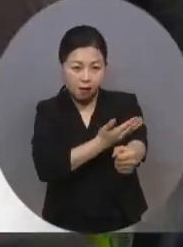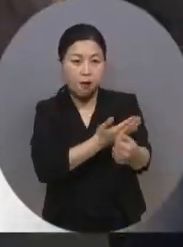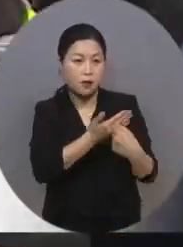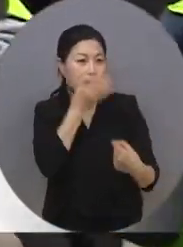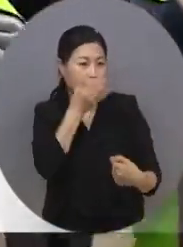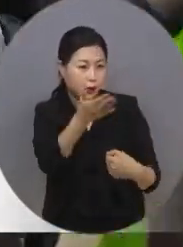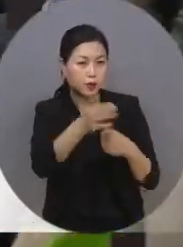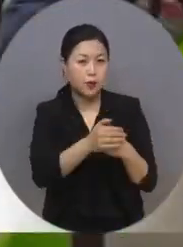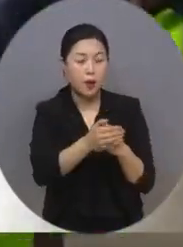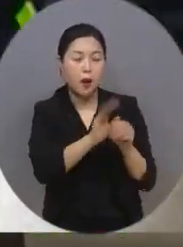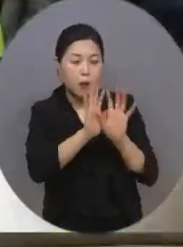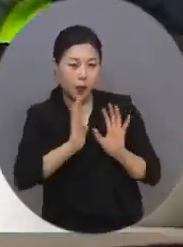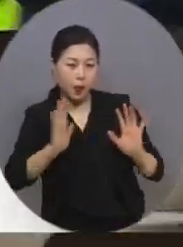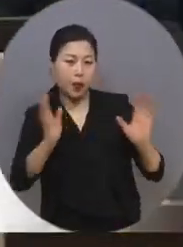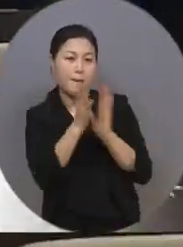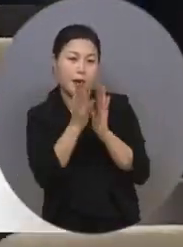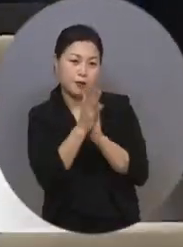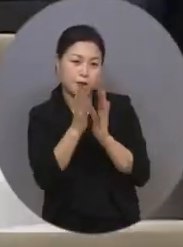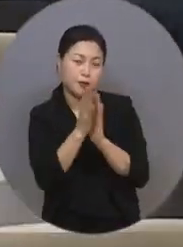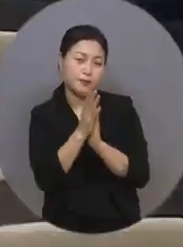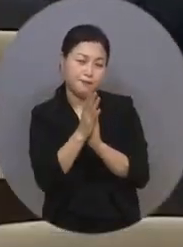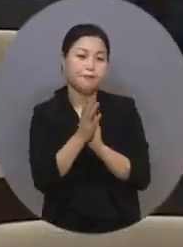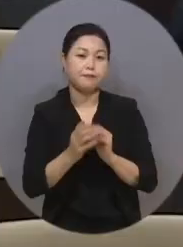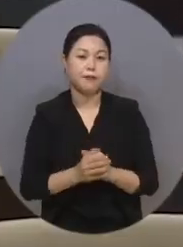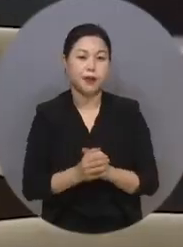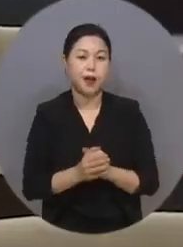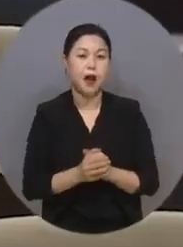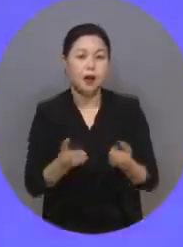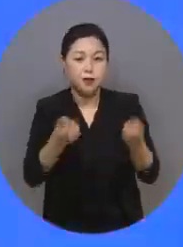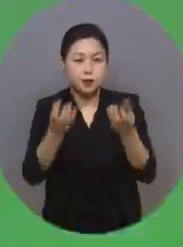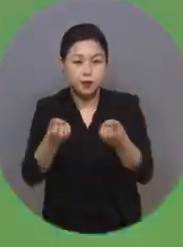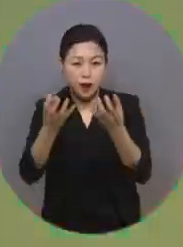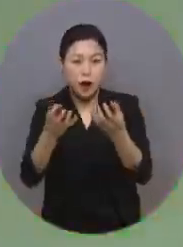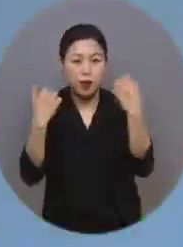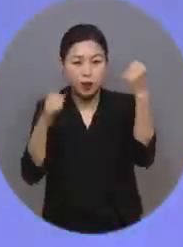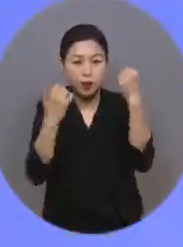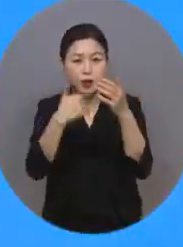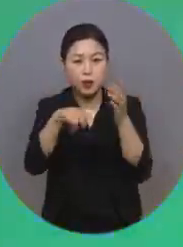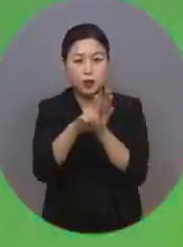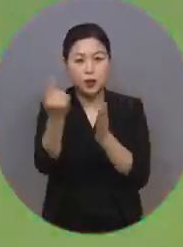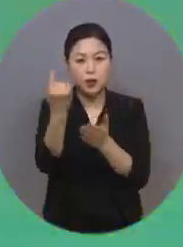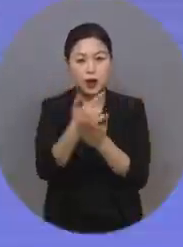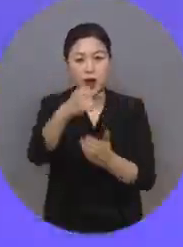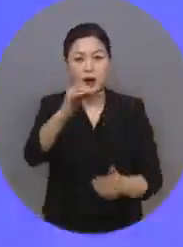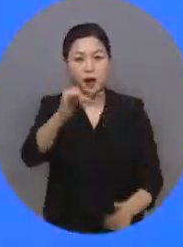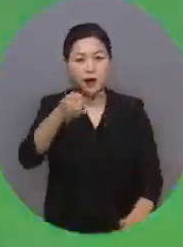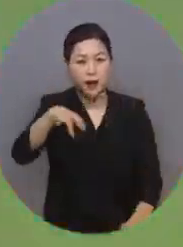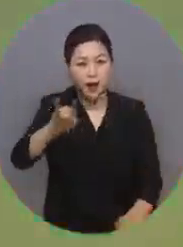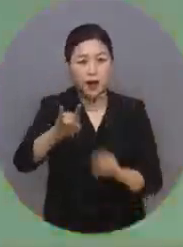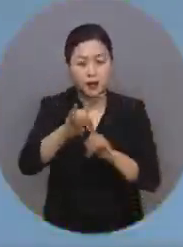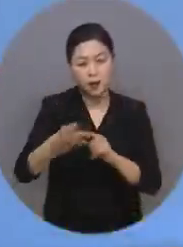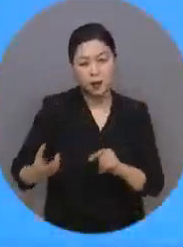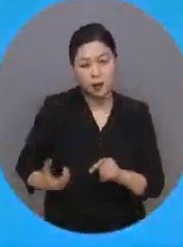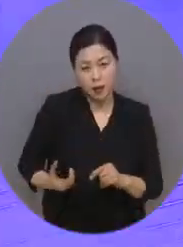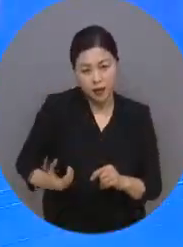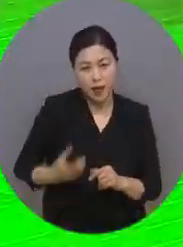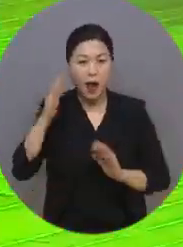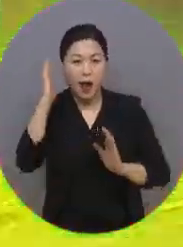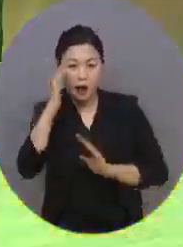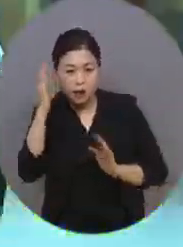이들의 환호를 자아냈습니다. 축하 공연을 위해 방문한 강월래 씨는 모델 아카데미 학생들을 응원하는